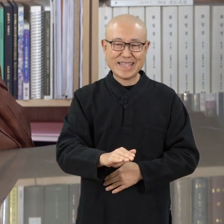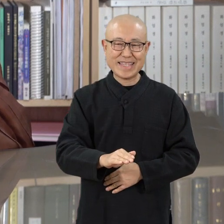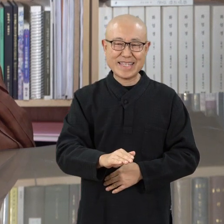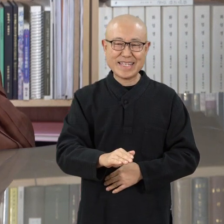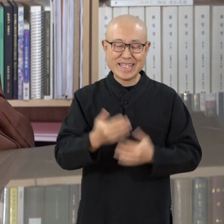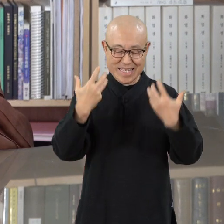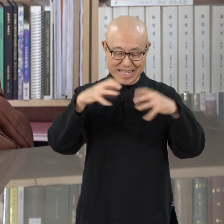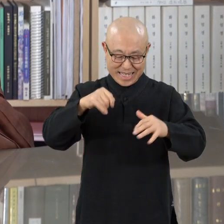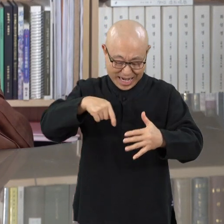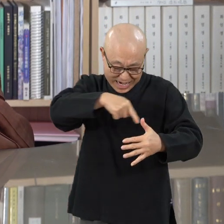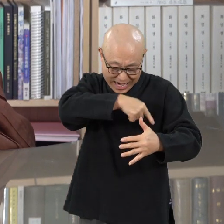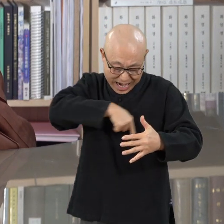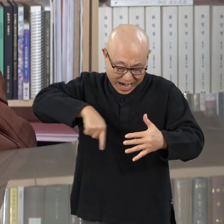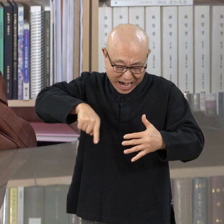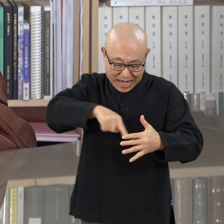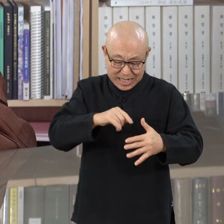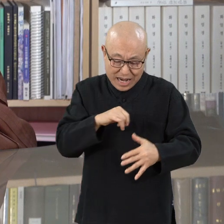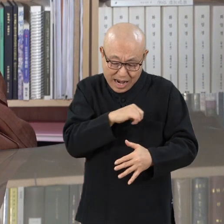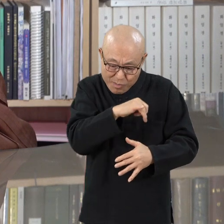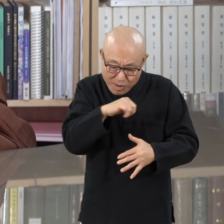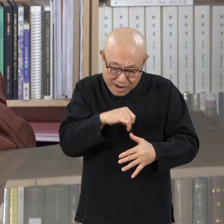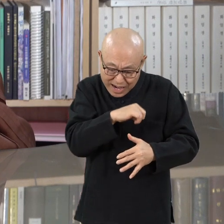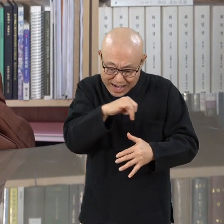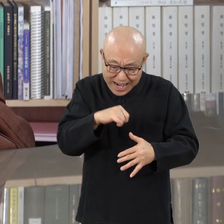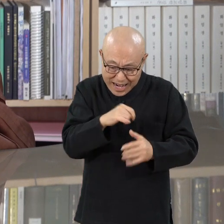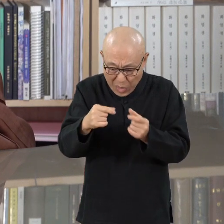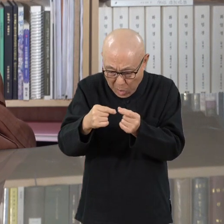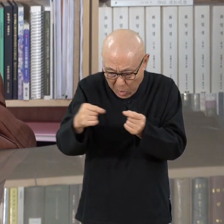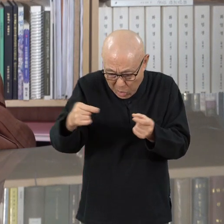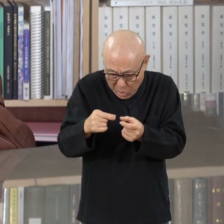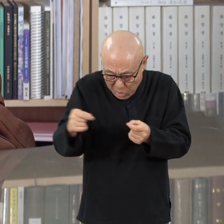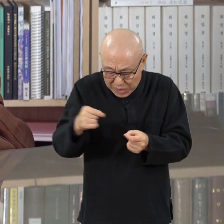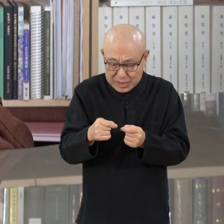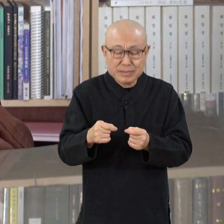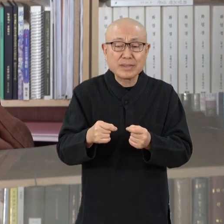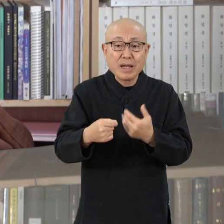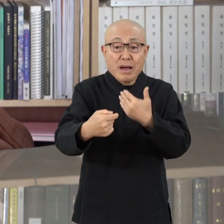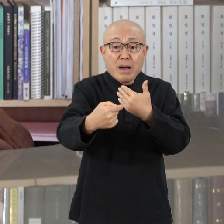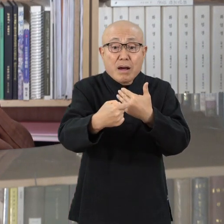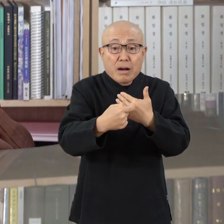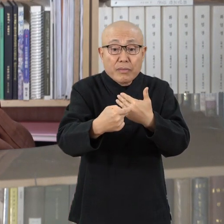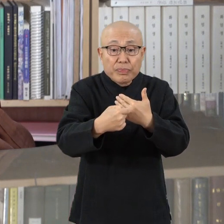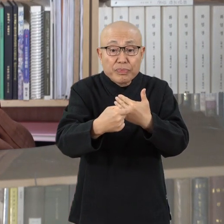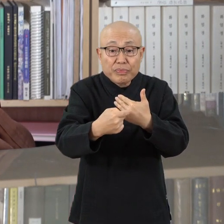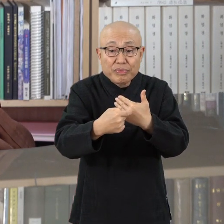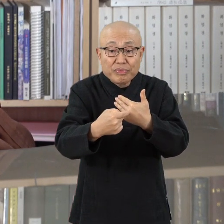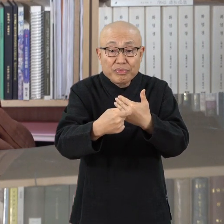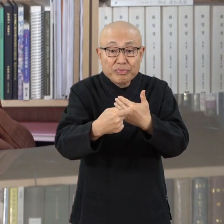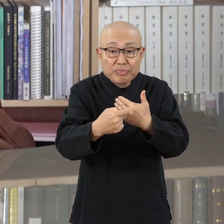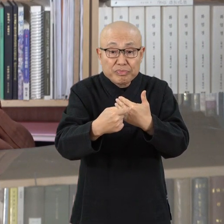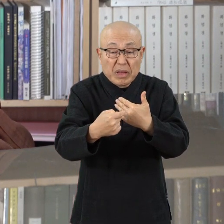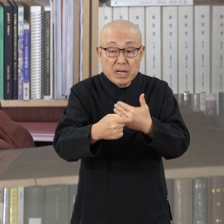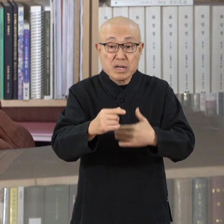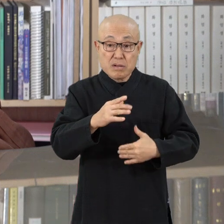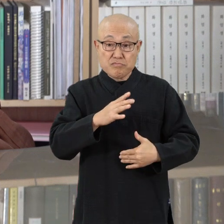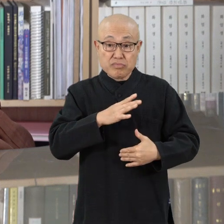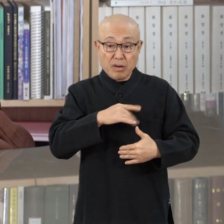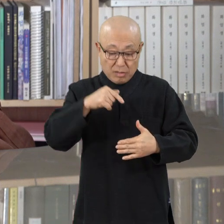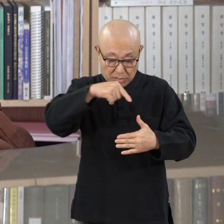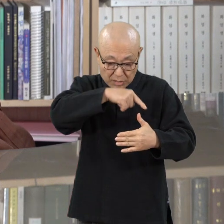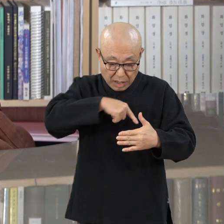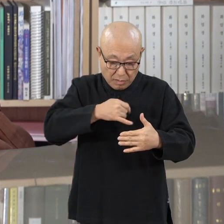사자 안에 벌레가 있어 갖고 외부로부터는 침입하지 못하지만 사자